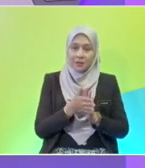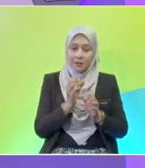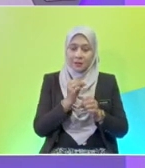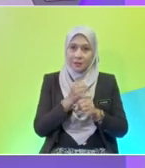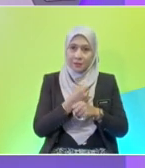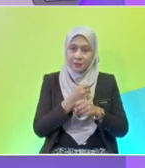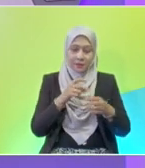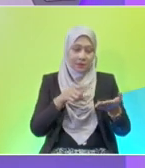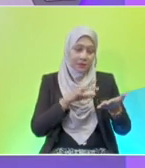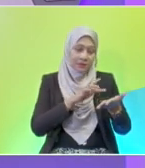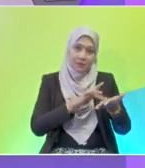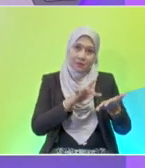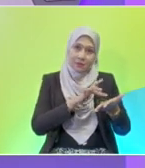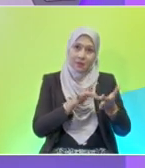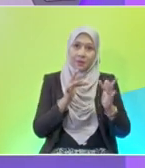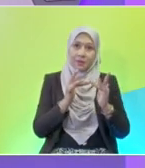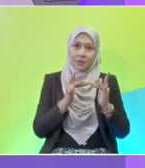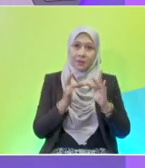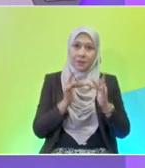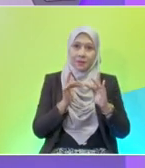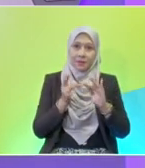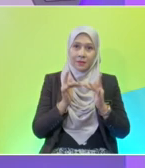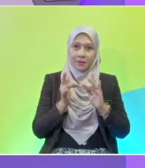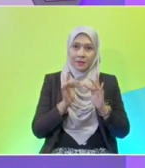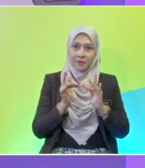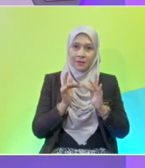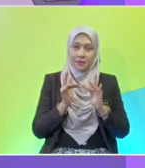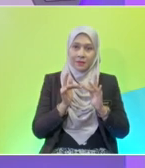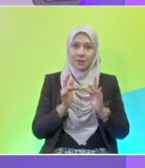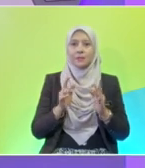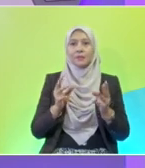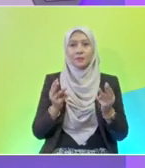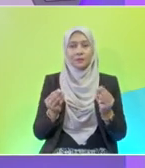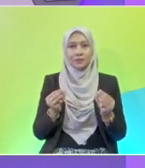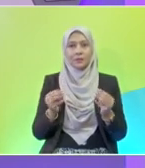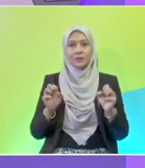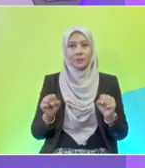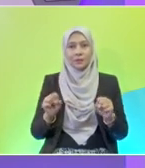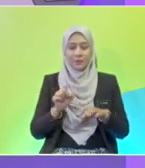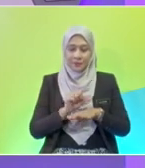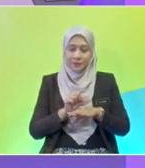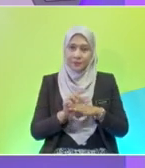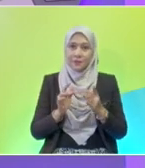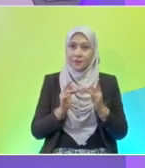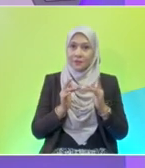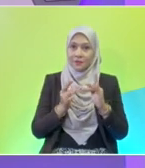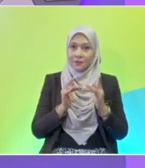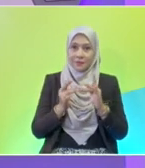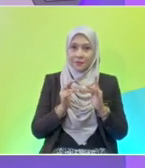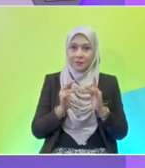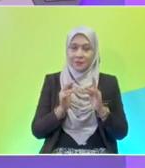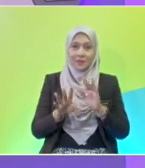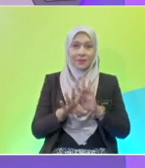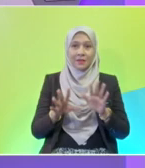digital yaitu dalam bentuk Google form Google itu dan murid-murid boleh